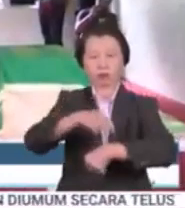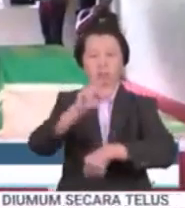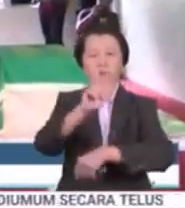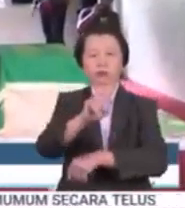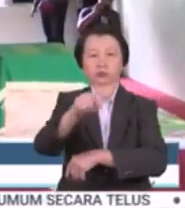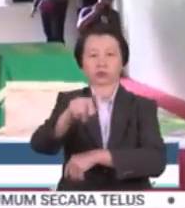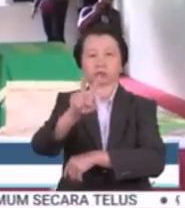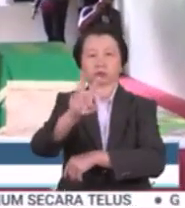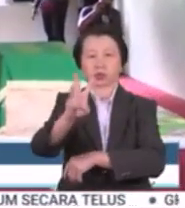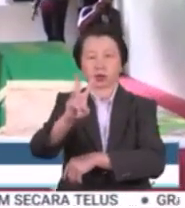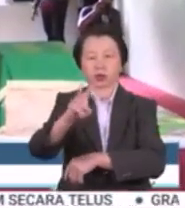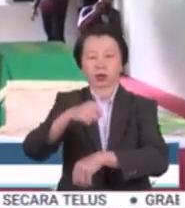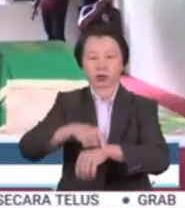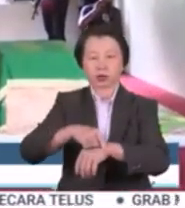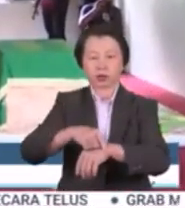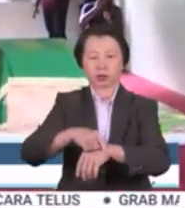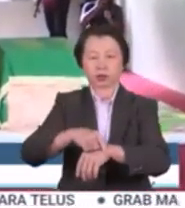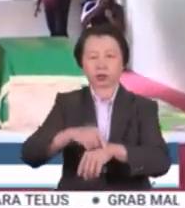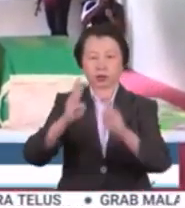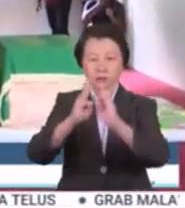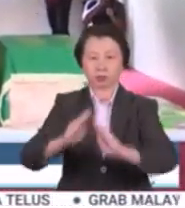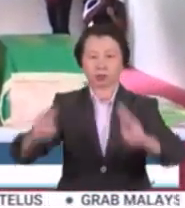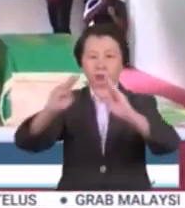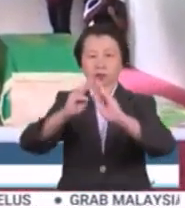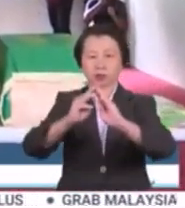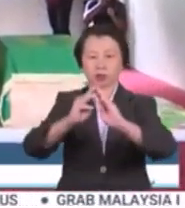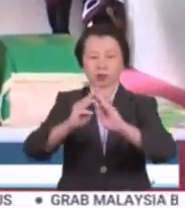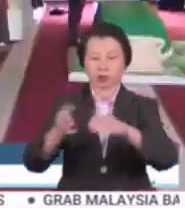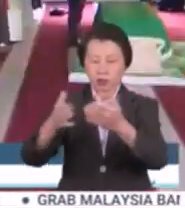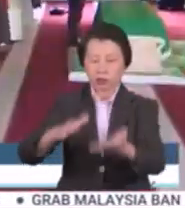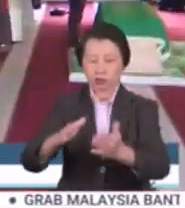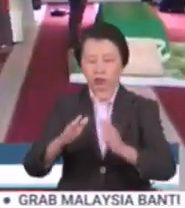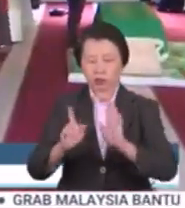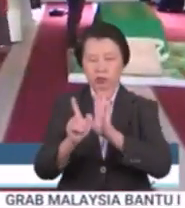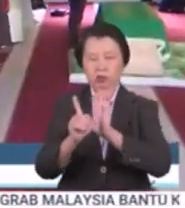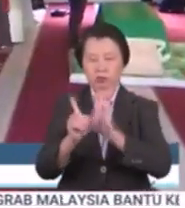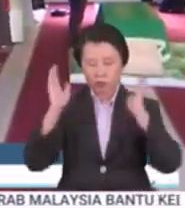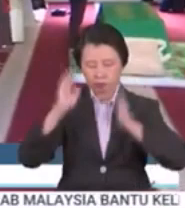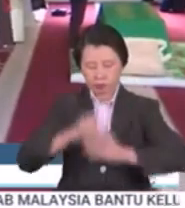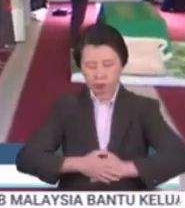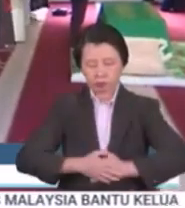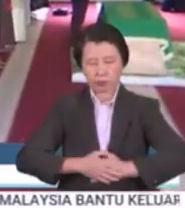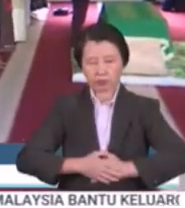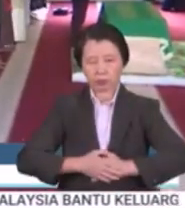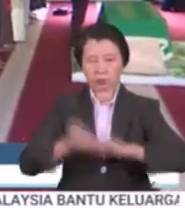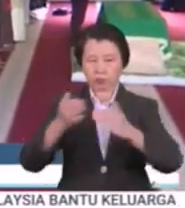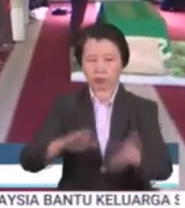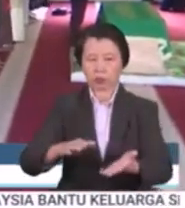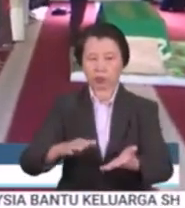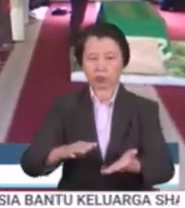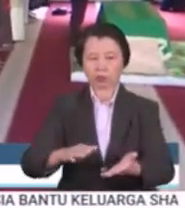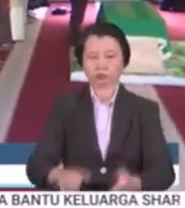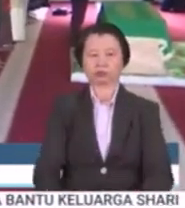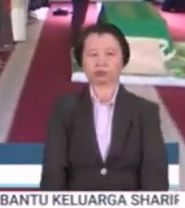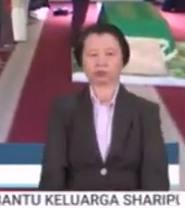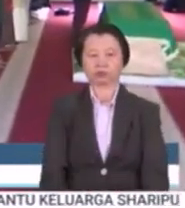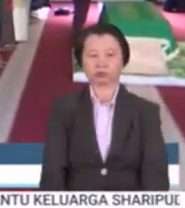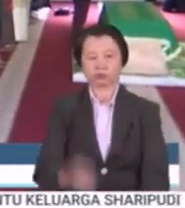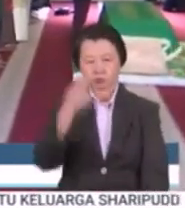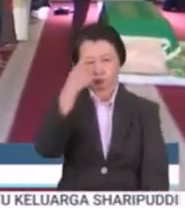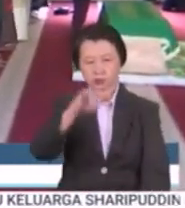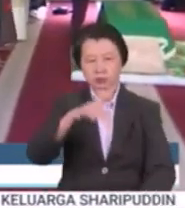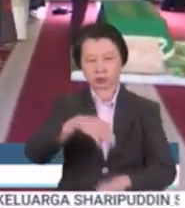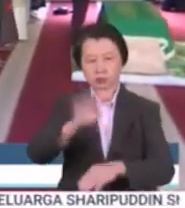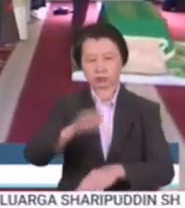256 petang di perkarangan masjid jenazah diimamkan Bilal masjid al-huda azidin Mat Arifin